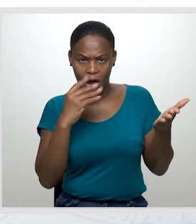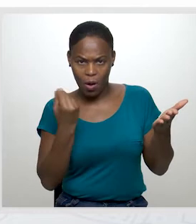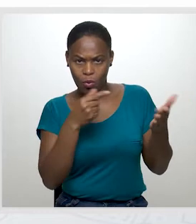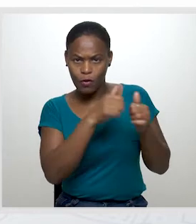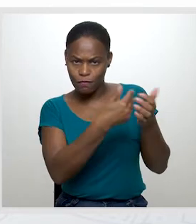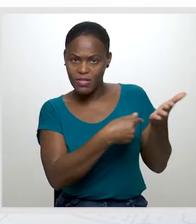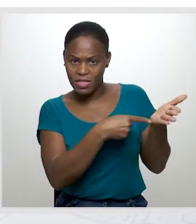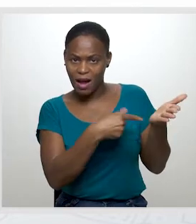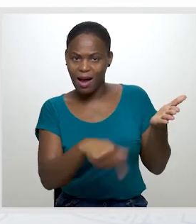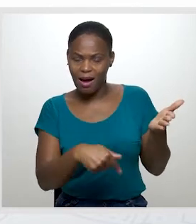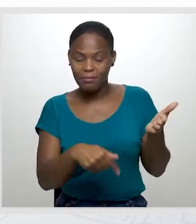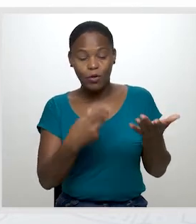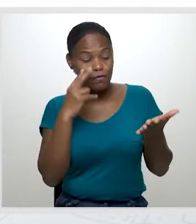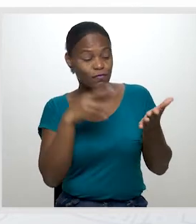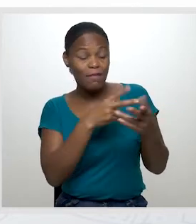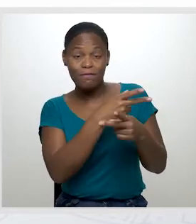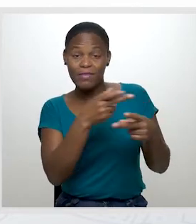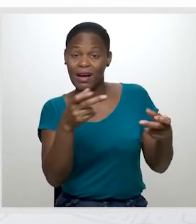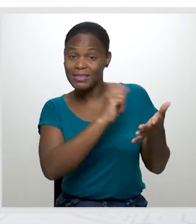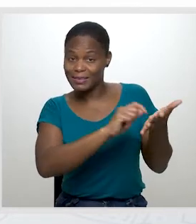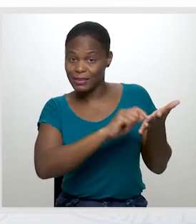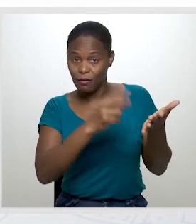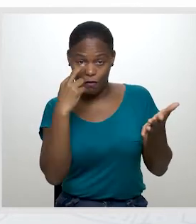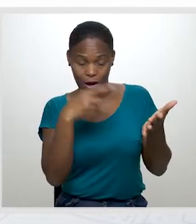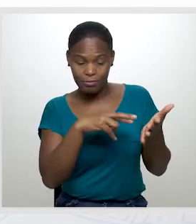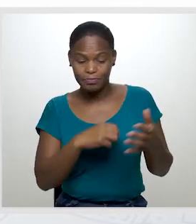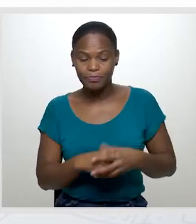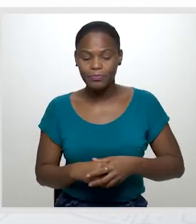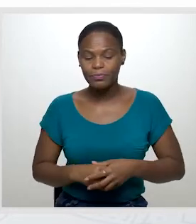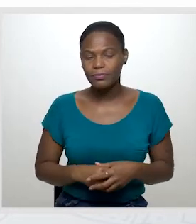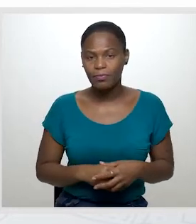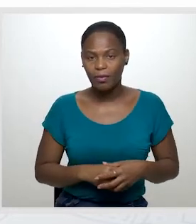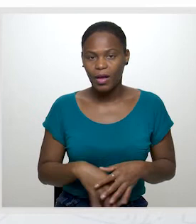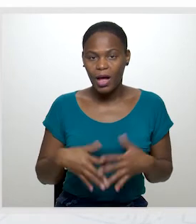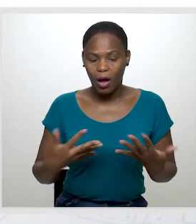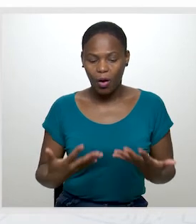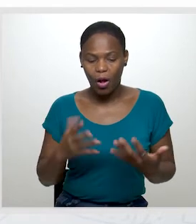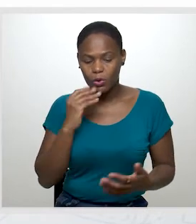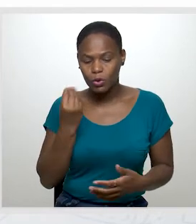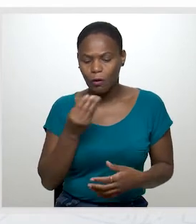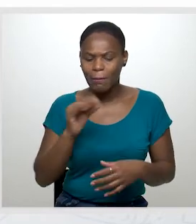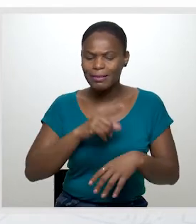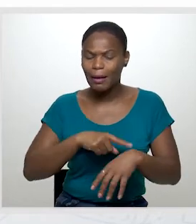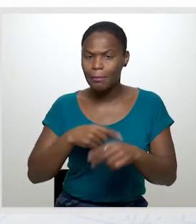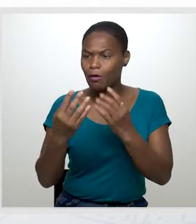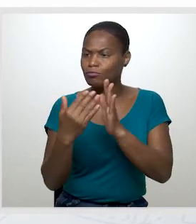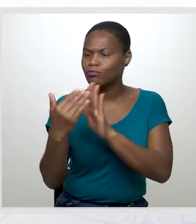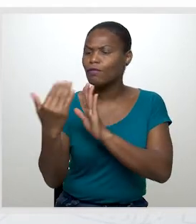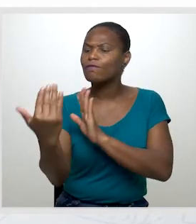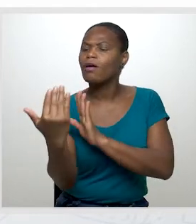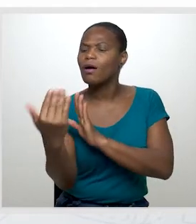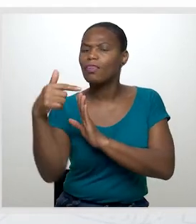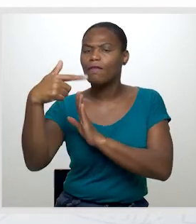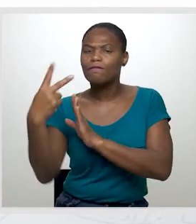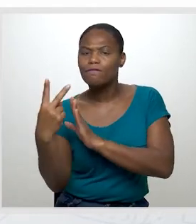alors observe les phrases de cet exercice. Maintenant, les jeunes passent plus de temps devant la télé.